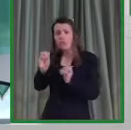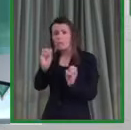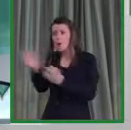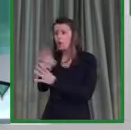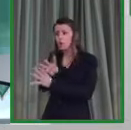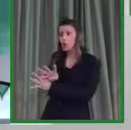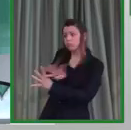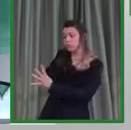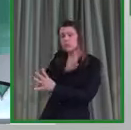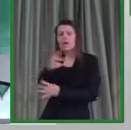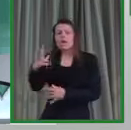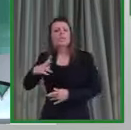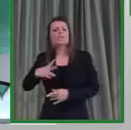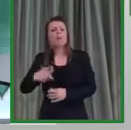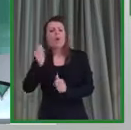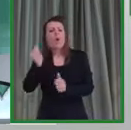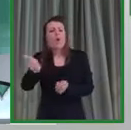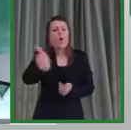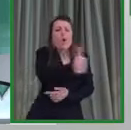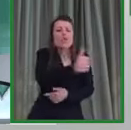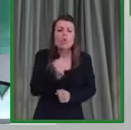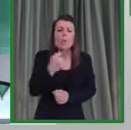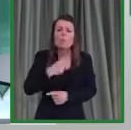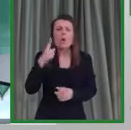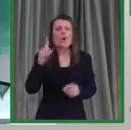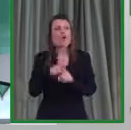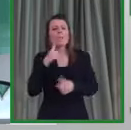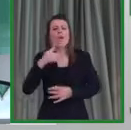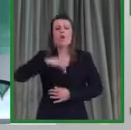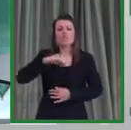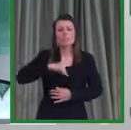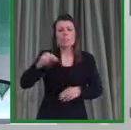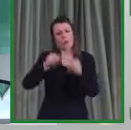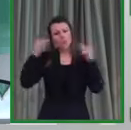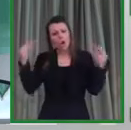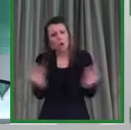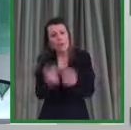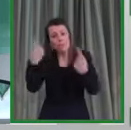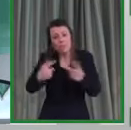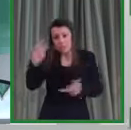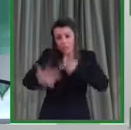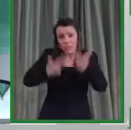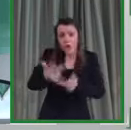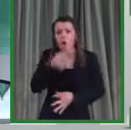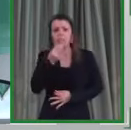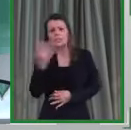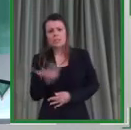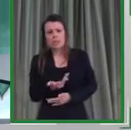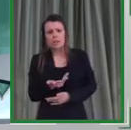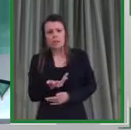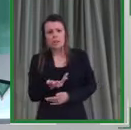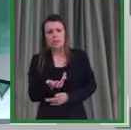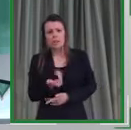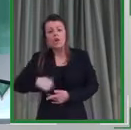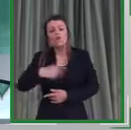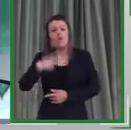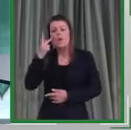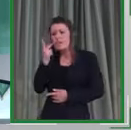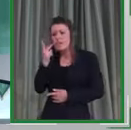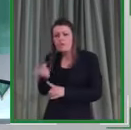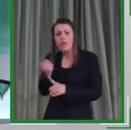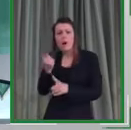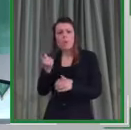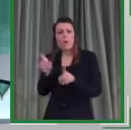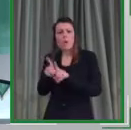io spero che ognuno di voi possa avere la piena consapevolezza di cosa vuol dire questa cosa che era noi leggevamo ascoltavamo nella voce